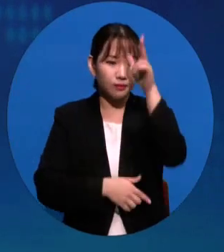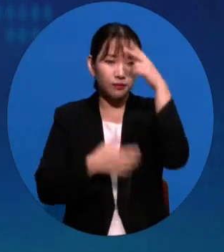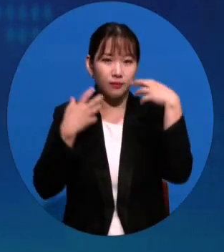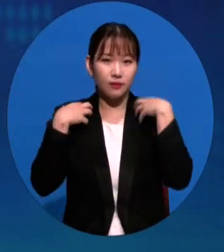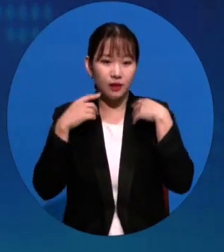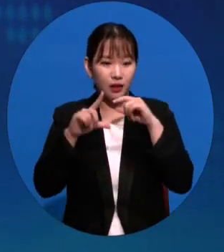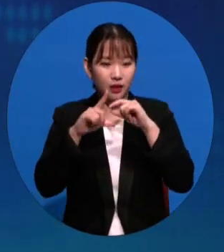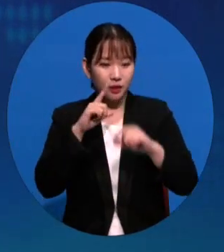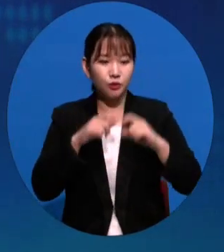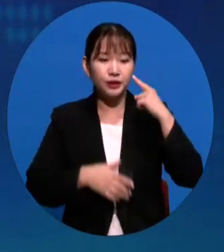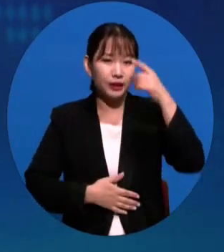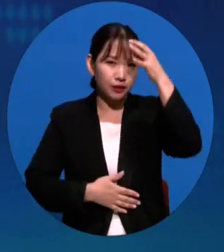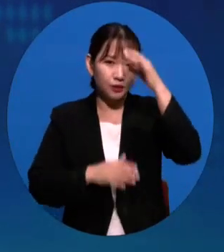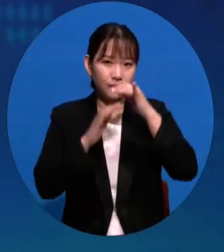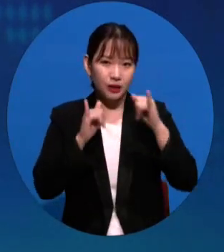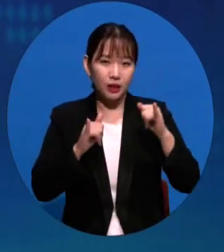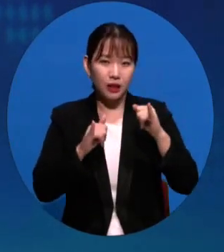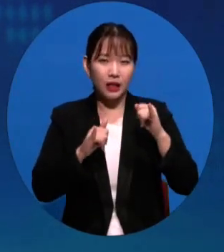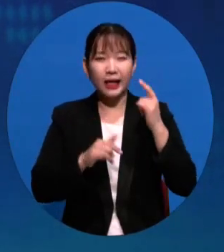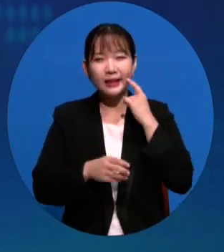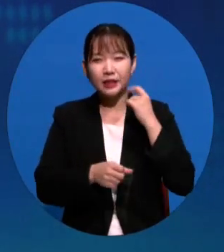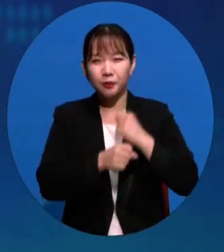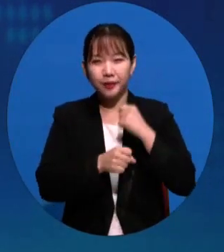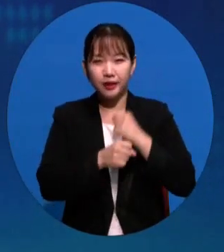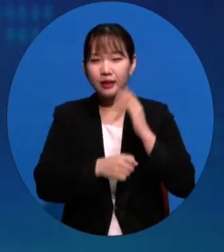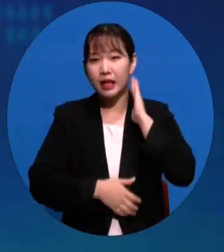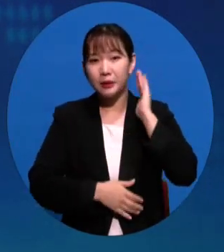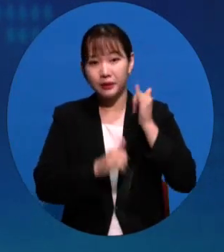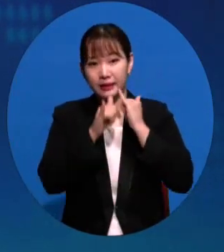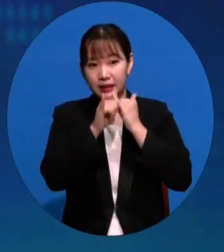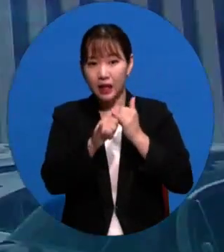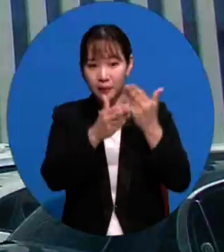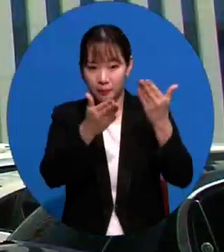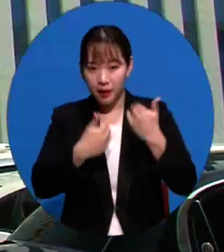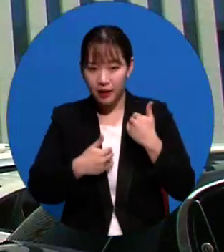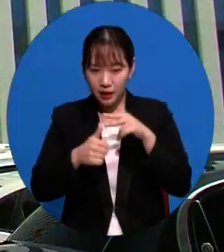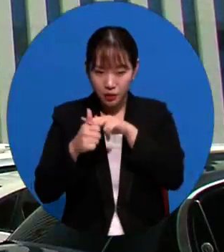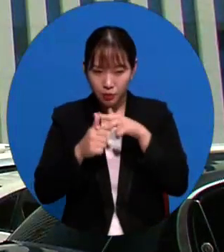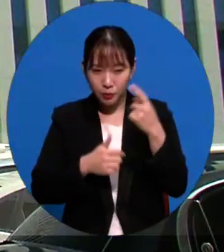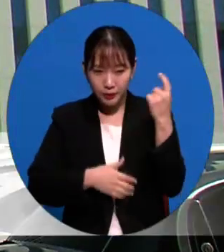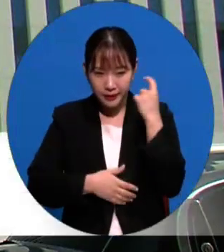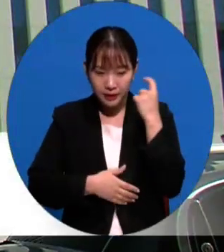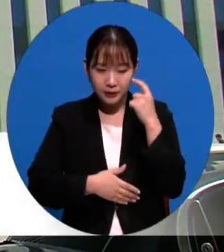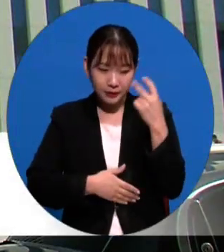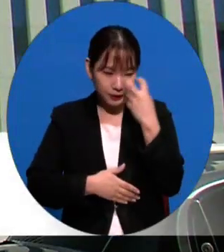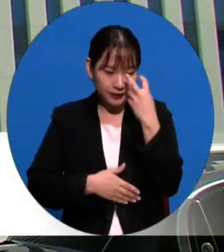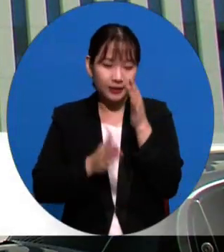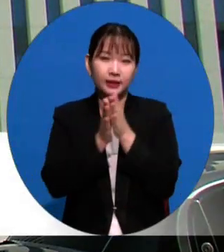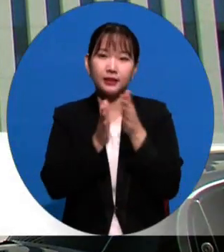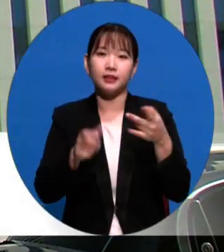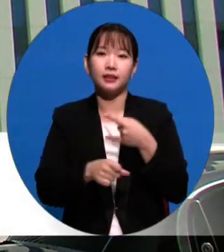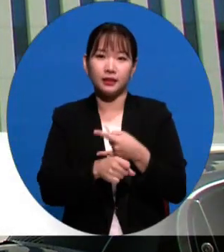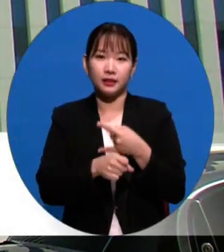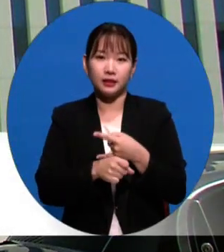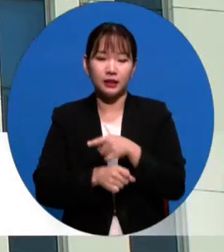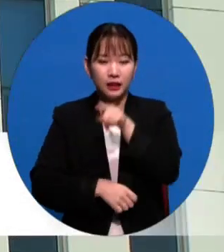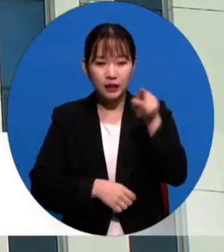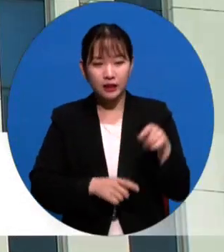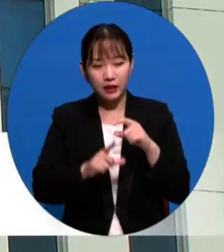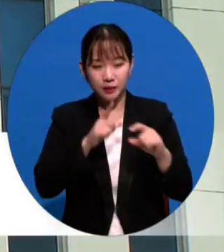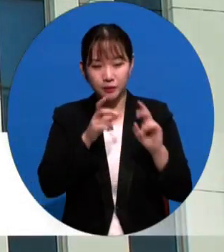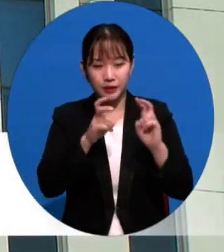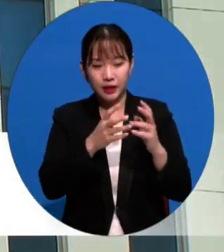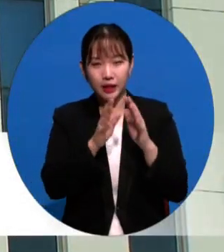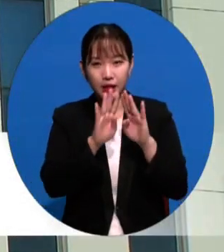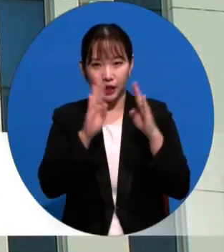목포경찰서는 일부 예술인들이 위조된 대통령상을 수상했다는 첩보를 입수하고 내사에 착수했습니다. 이들은 특정 업체가